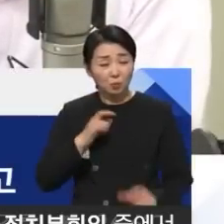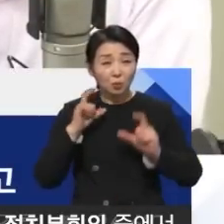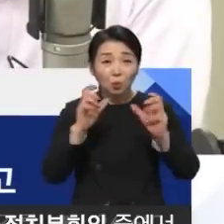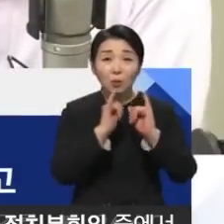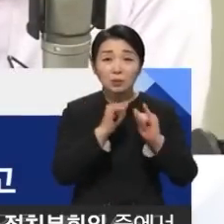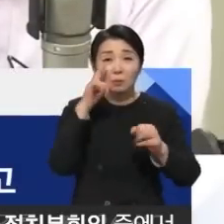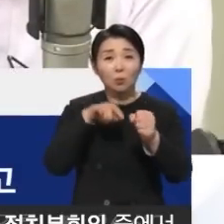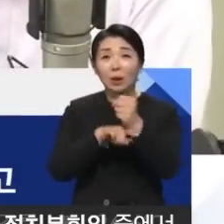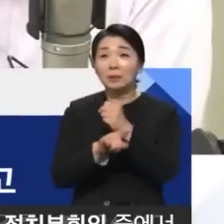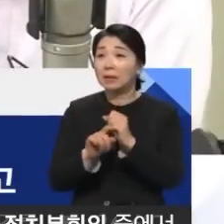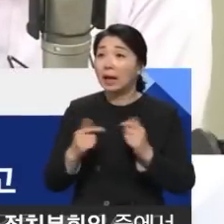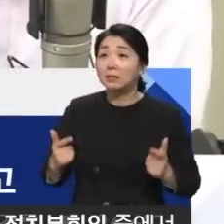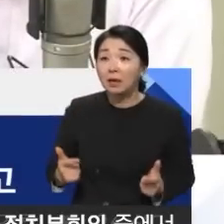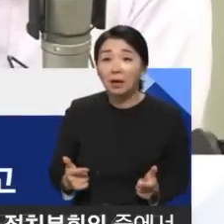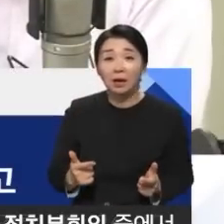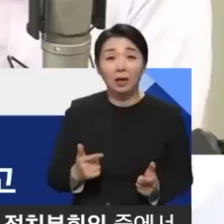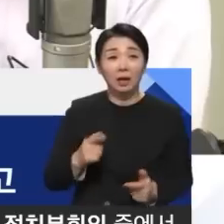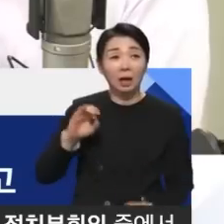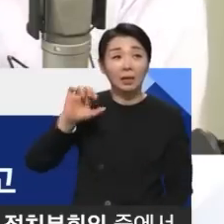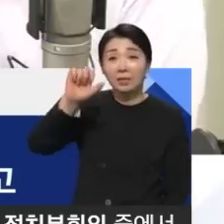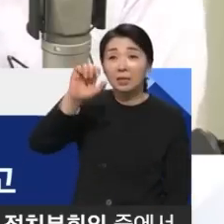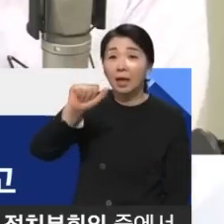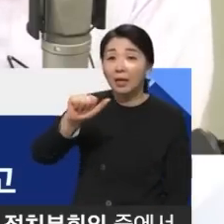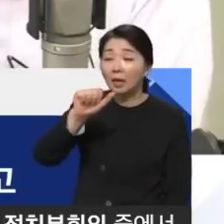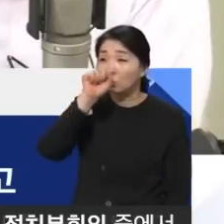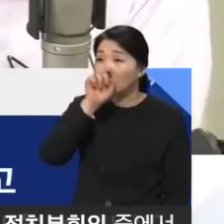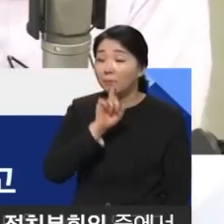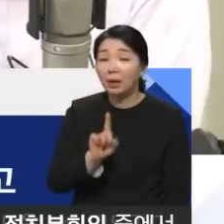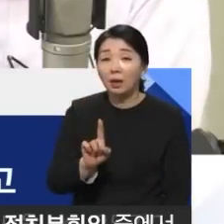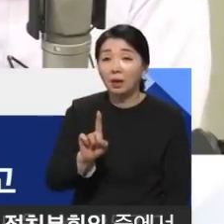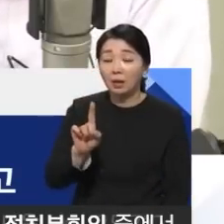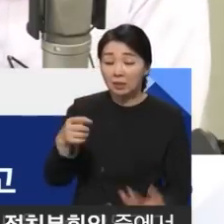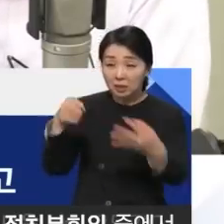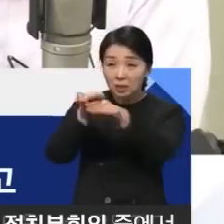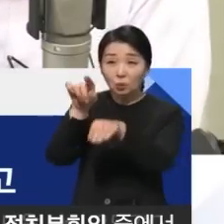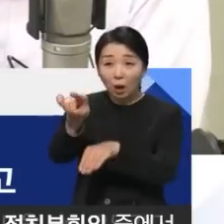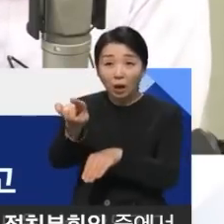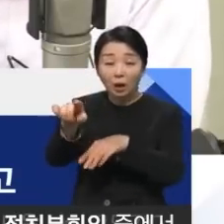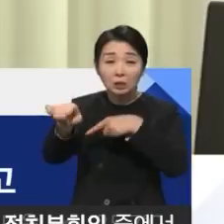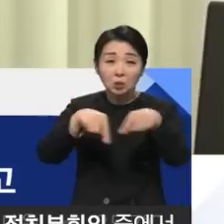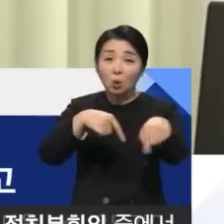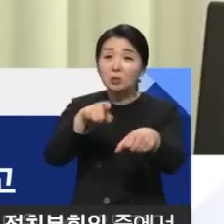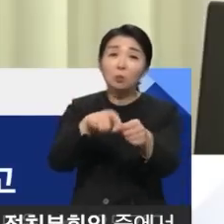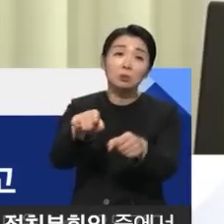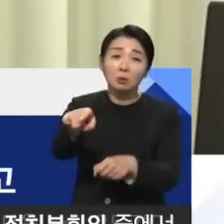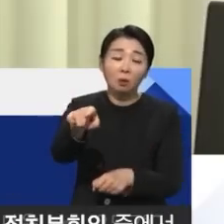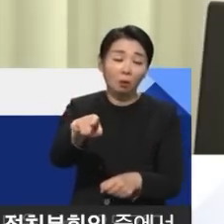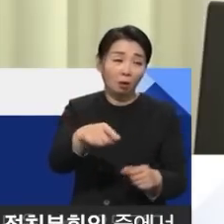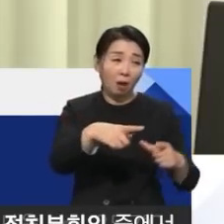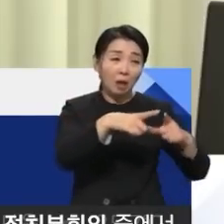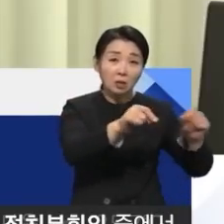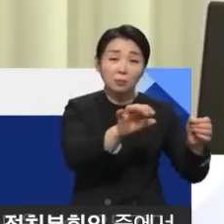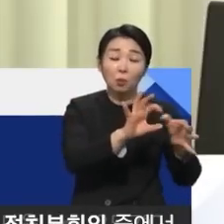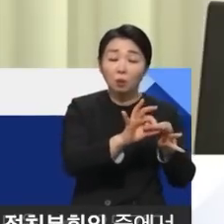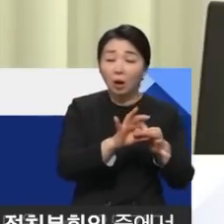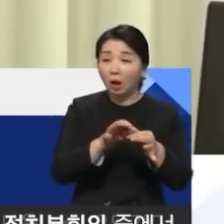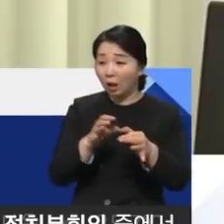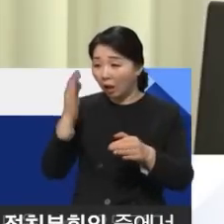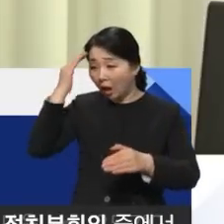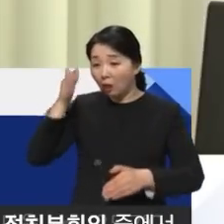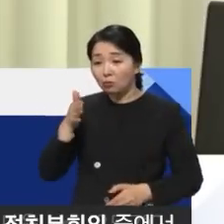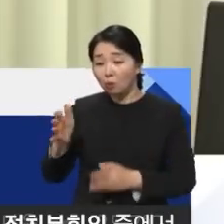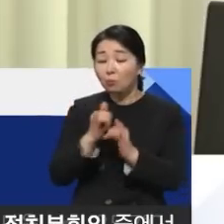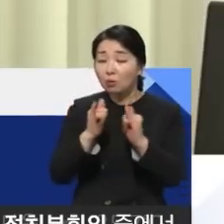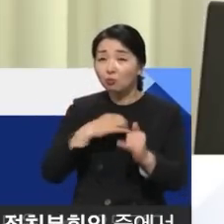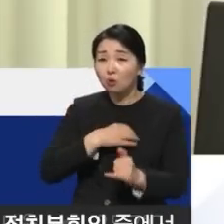예? 과학자가 아닌가요? 뭐 IAEA가 좋다고 했다는 것인데 네네. IAEA라는 것도 어차피 정치적인 기구고 일본 내부에도 우리도 전문가 중에